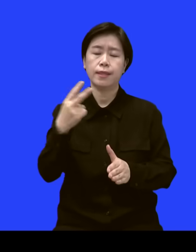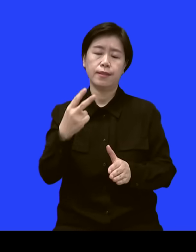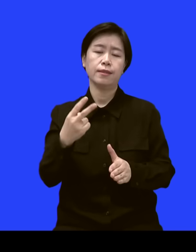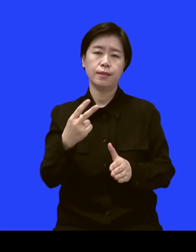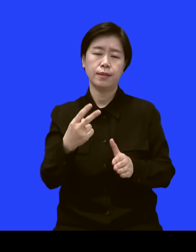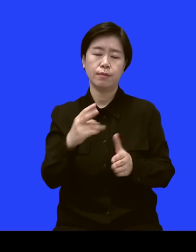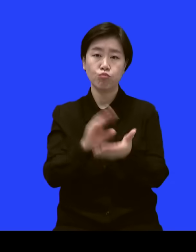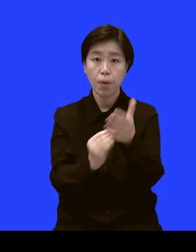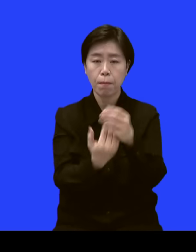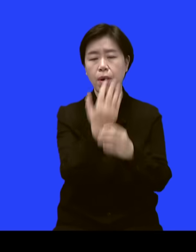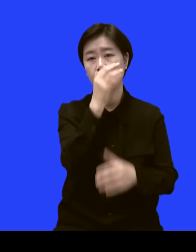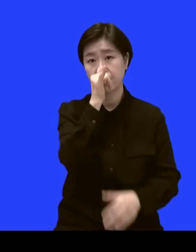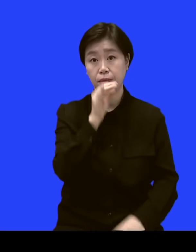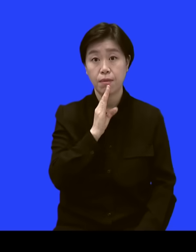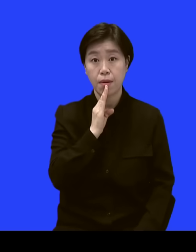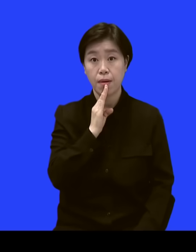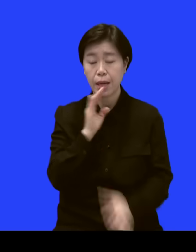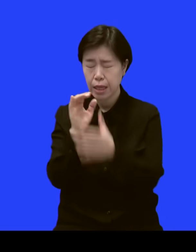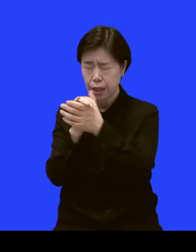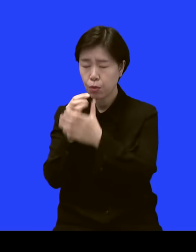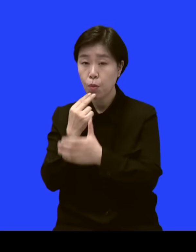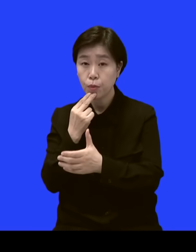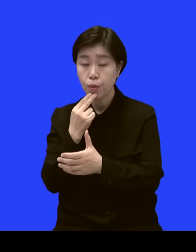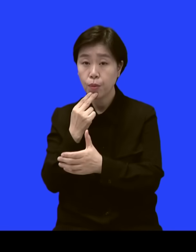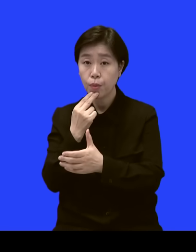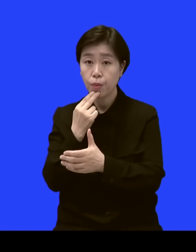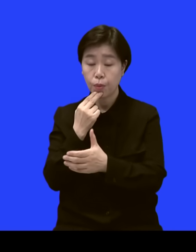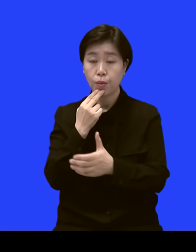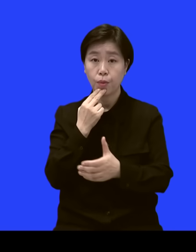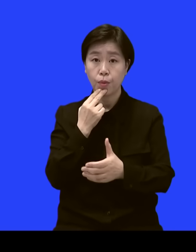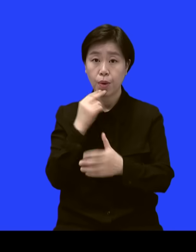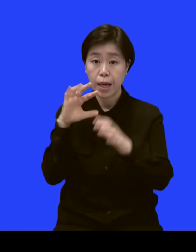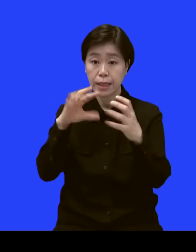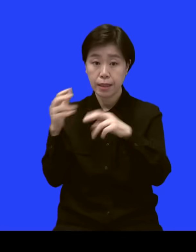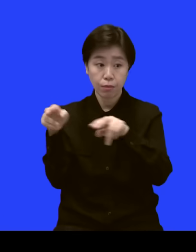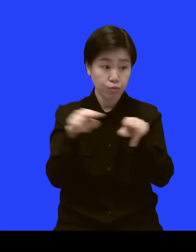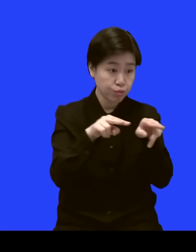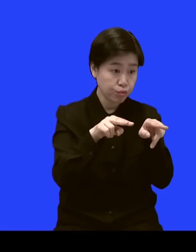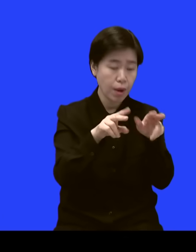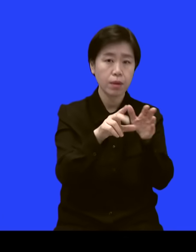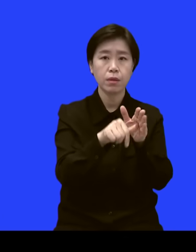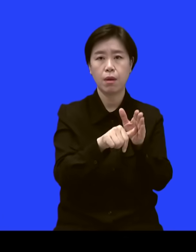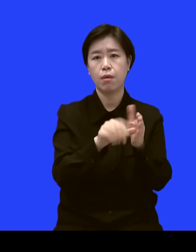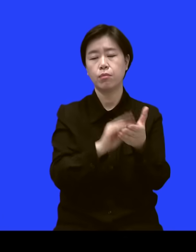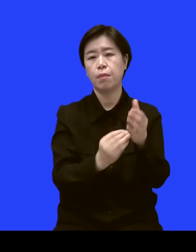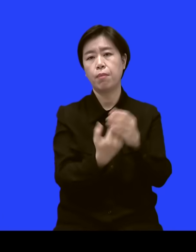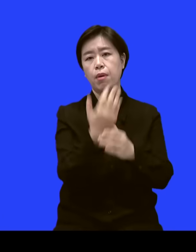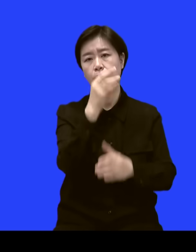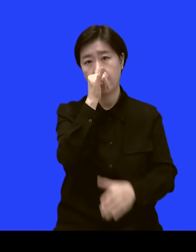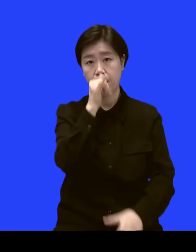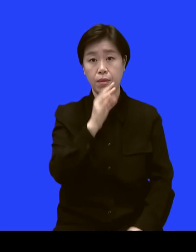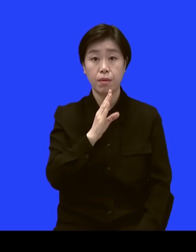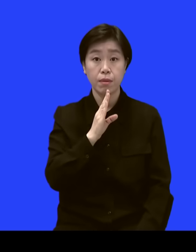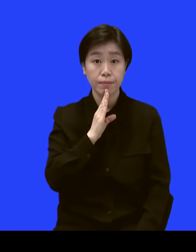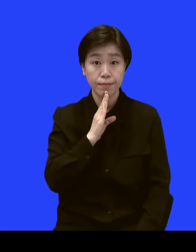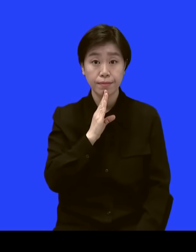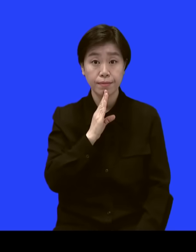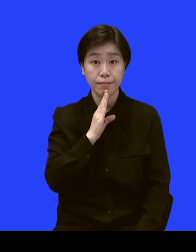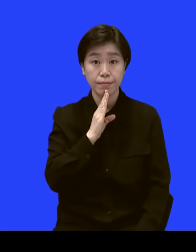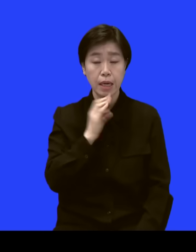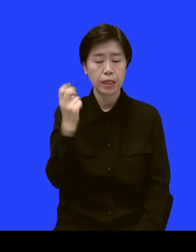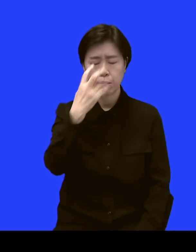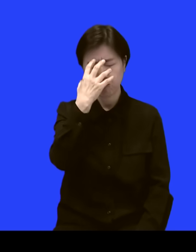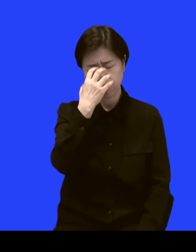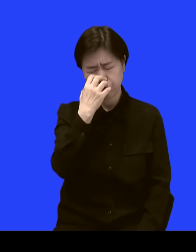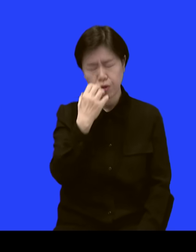팔면 조금만 기도하지 않고 한눈을 팔면 이 나의 질병이 미세먼지처럼 그냥 나도 모르는 사이에 내 그렇죠.